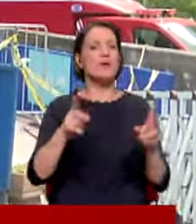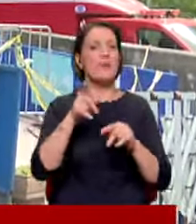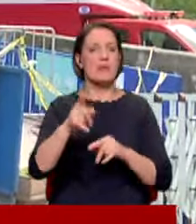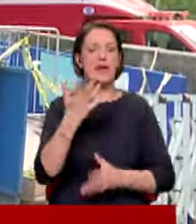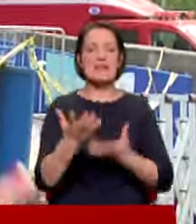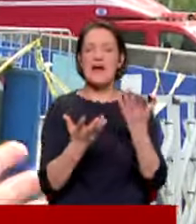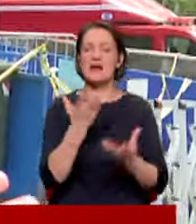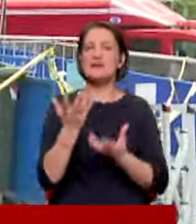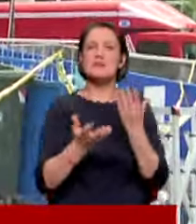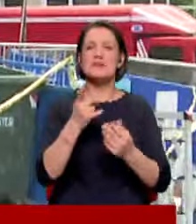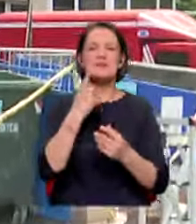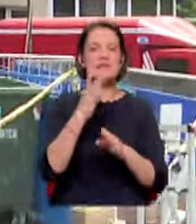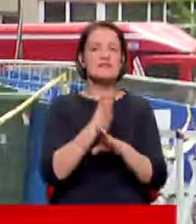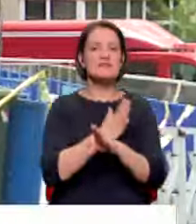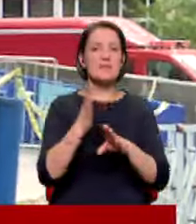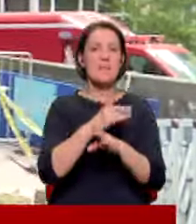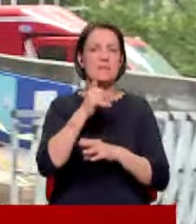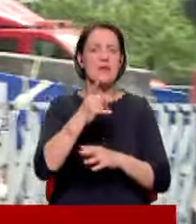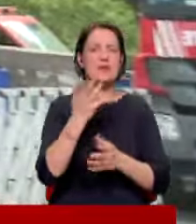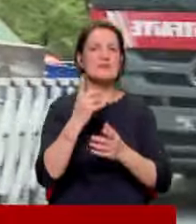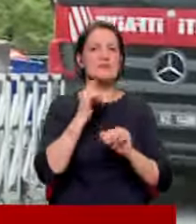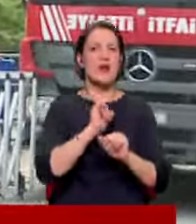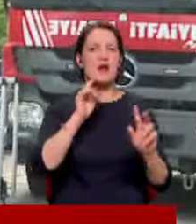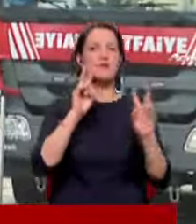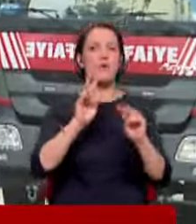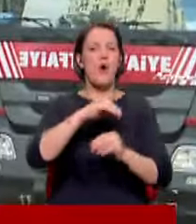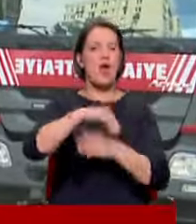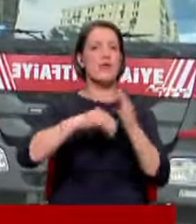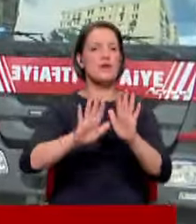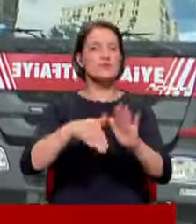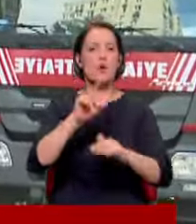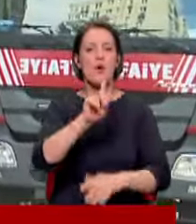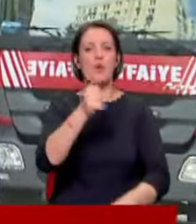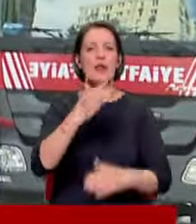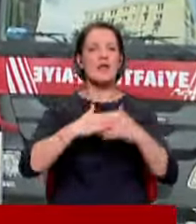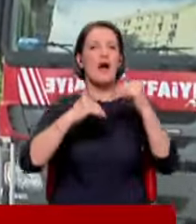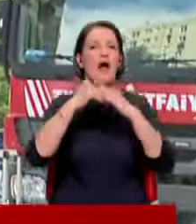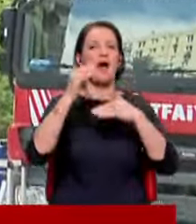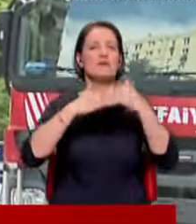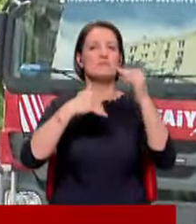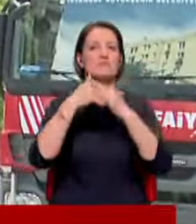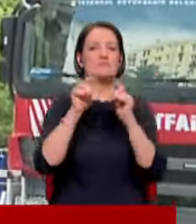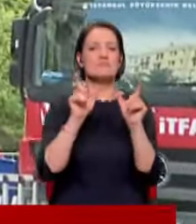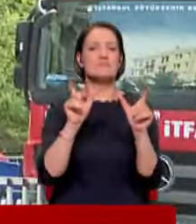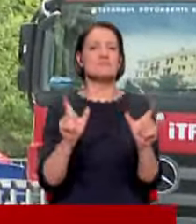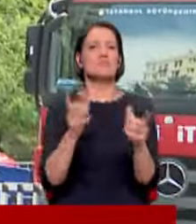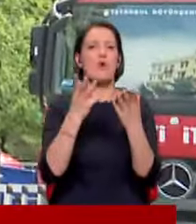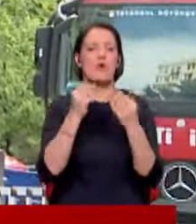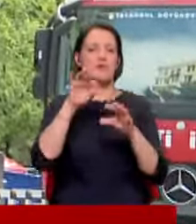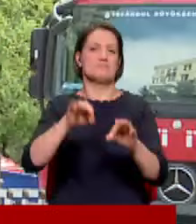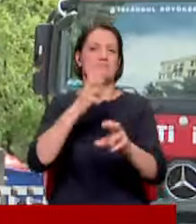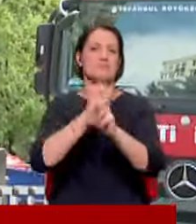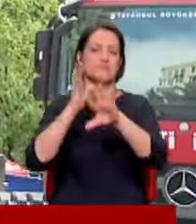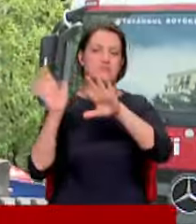yangın kaynaklı zarar görmediğiydi. Ancak olayın ardından 16 katlı bina tedbiren boşaltıldı.